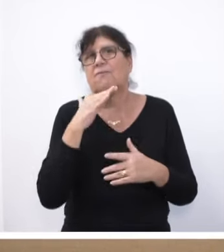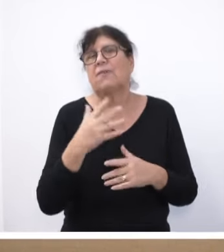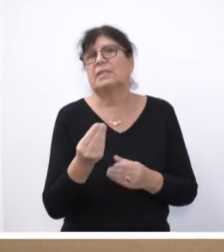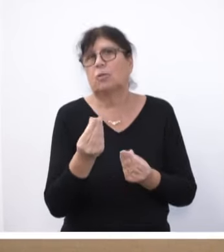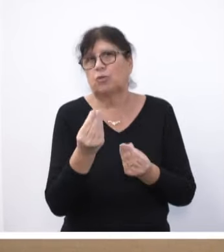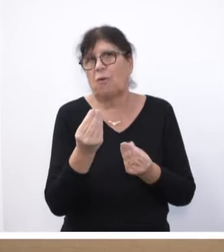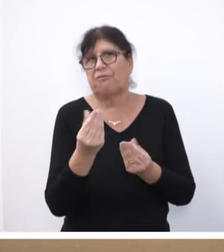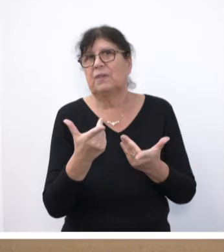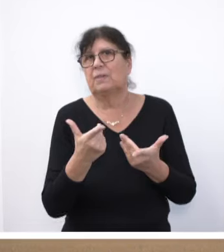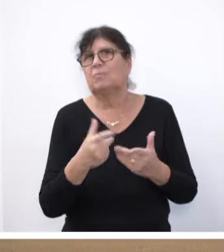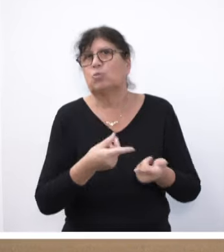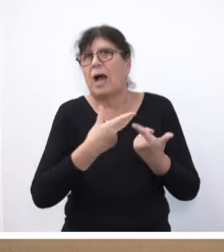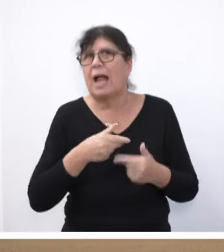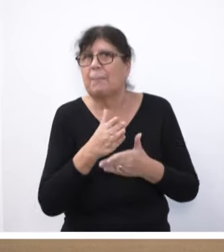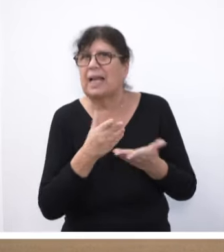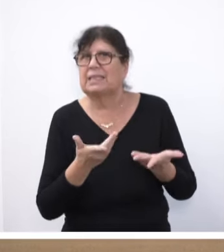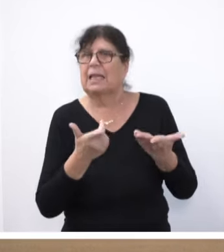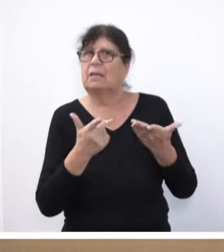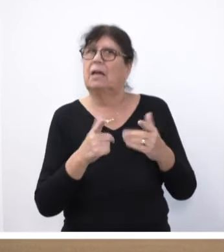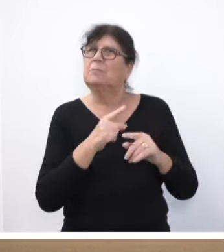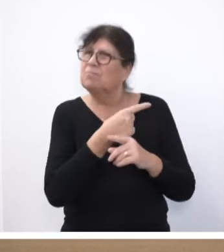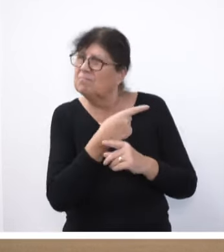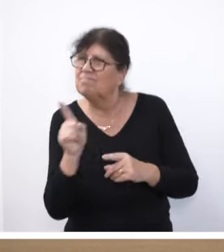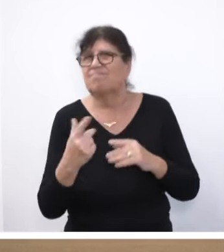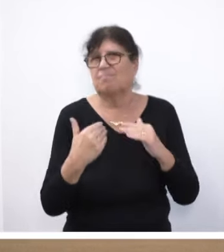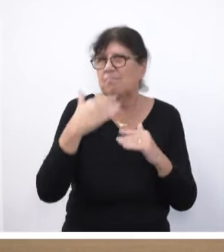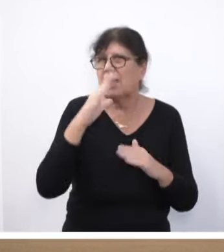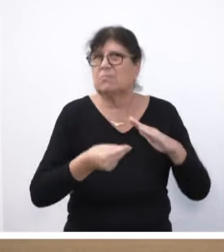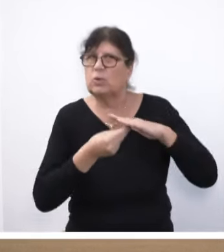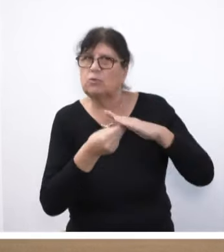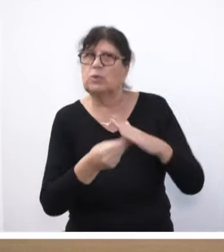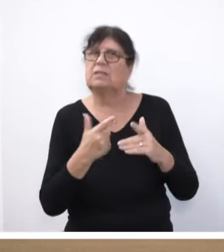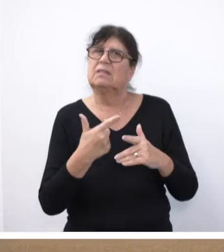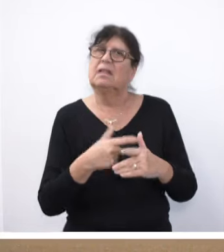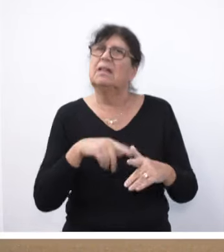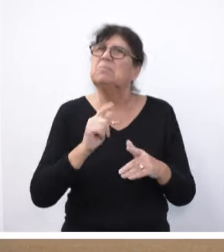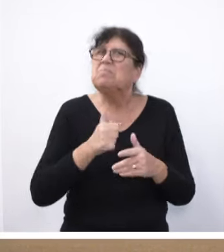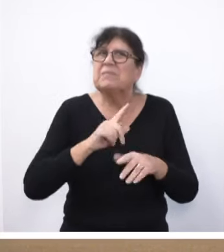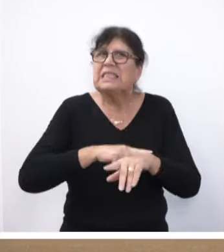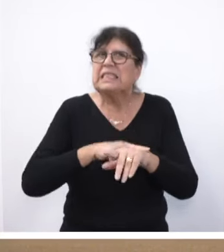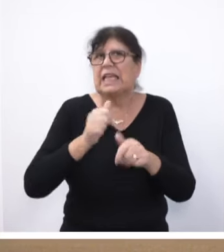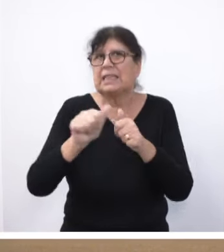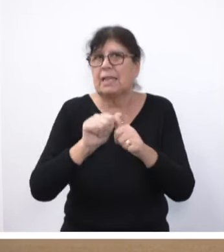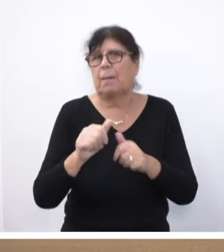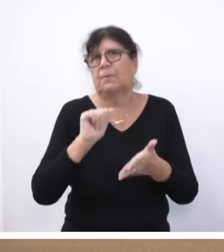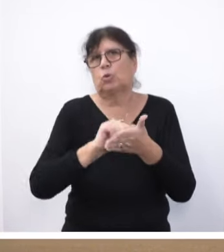zu halbherzig, es müssen alle Hebel in Bewegung gesetzt werden, wir verlieren wertvolle Zeit. Drucksache